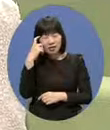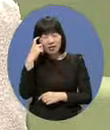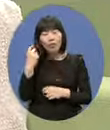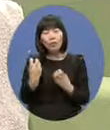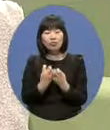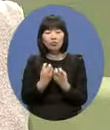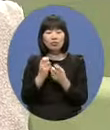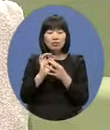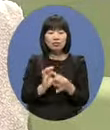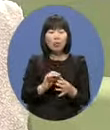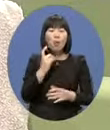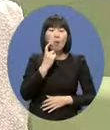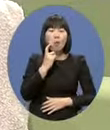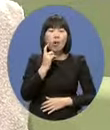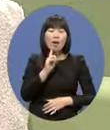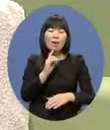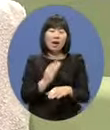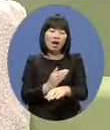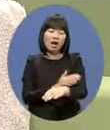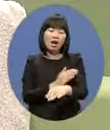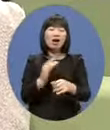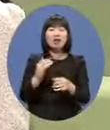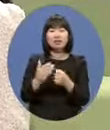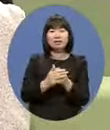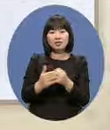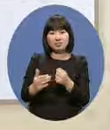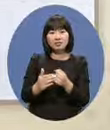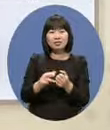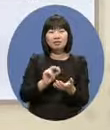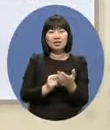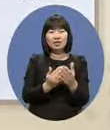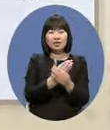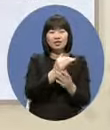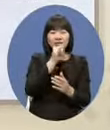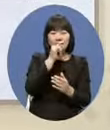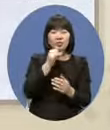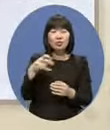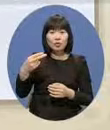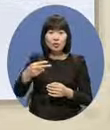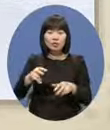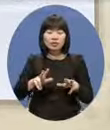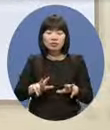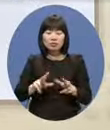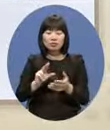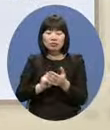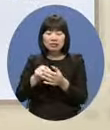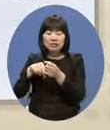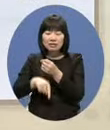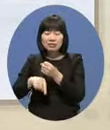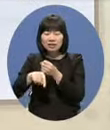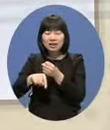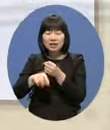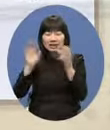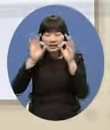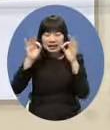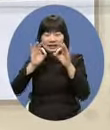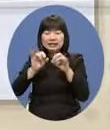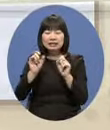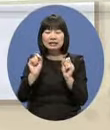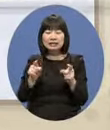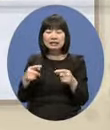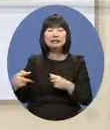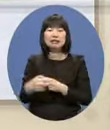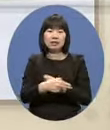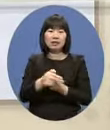어떡하지 계속 거짓말하게 되는 일들도 정말 많이 생겨요 그리고 더 이상 문제를 이렇게 더 깊이 탐구할 수 있는 기회를 차단시켜 버리는